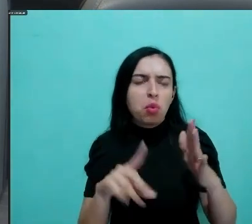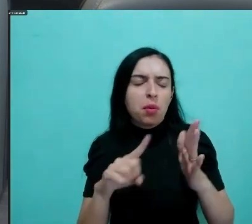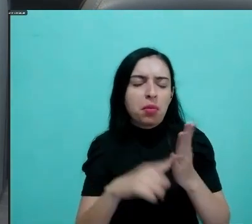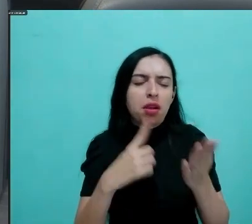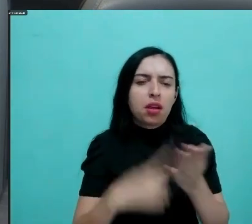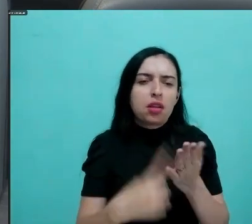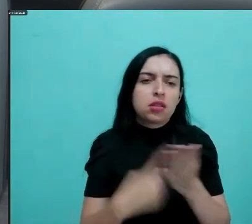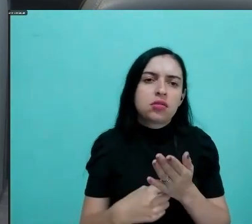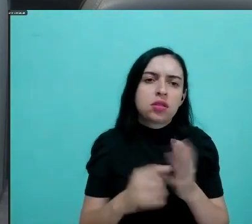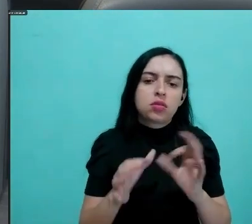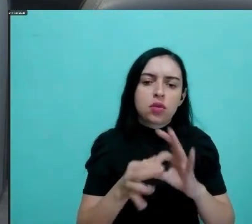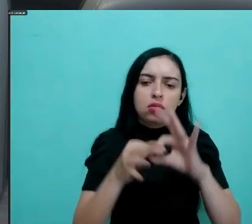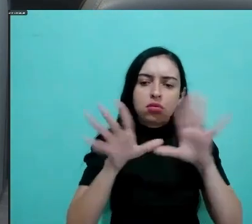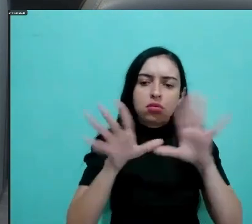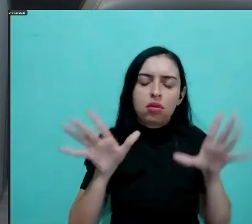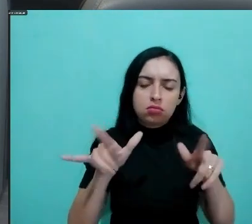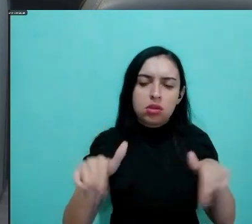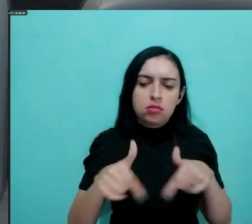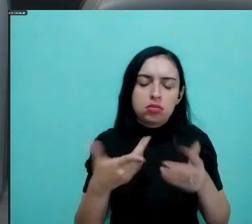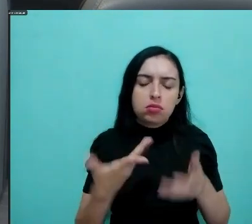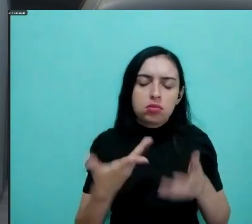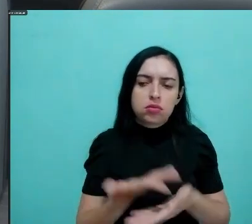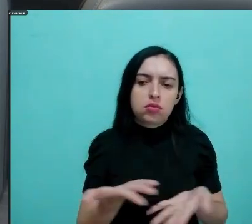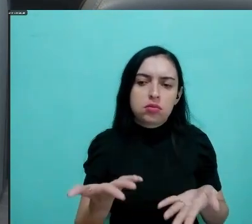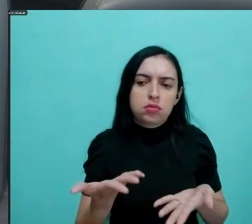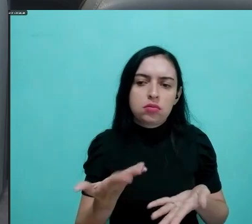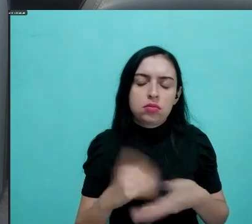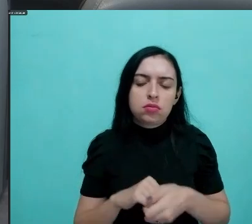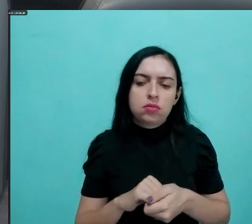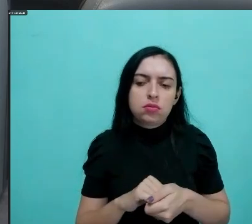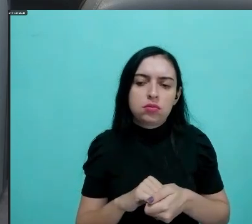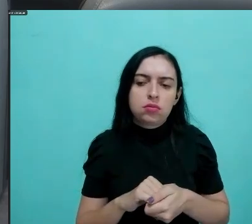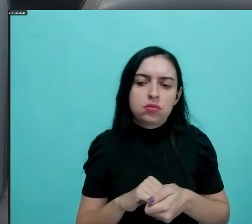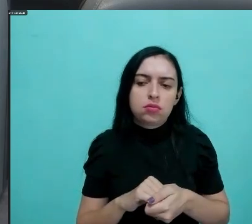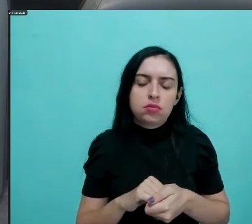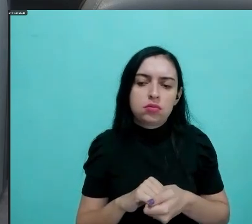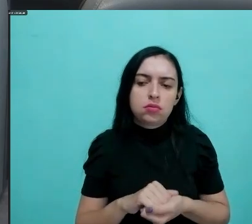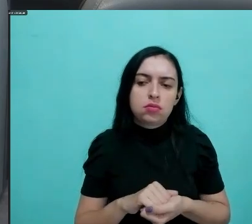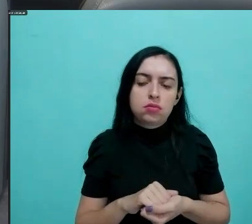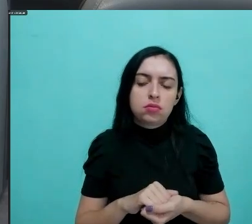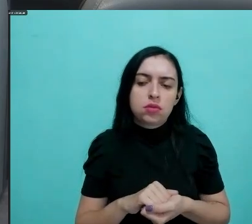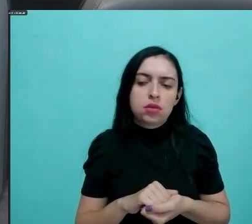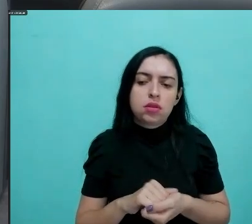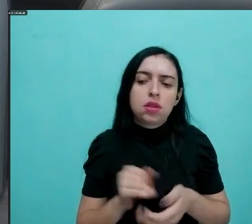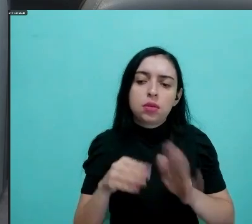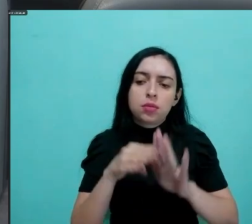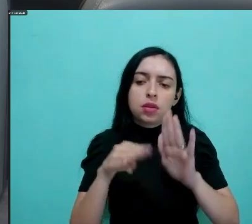libre? Les lois de Vichy a emporté quelques principes de la Constitution?